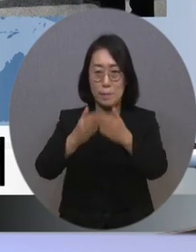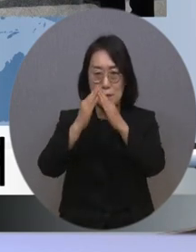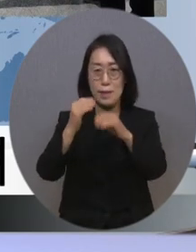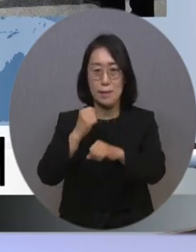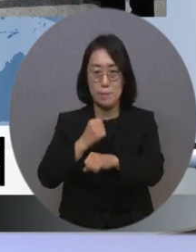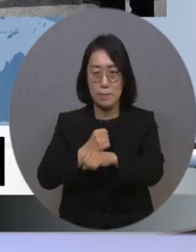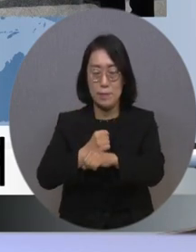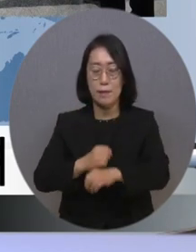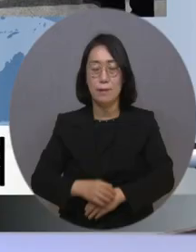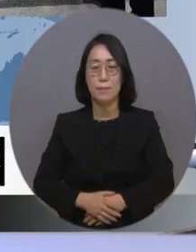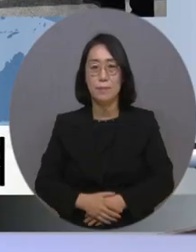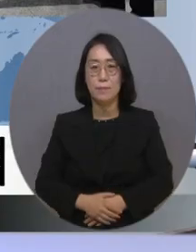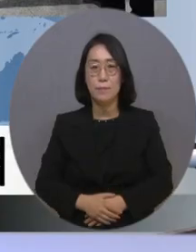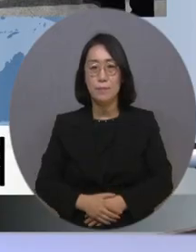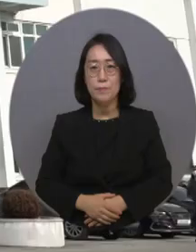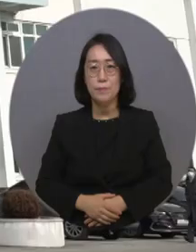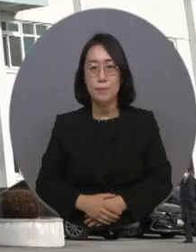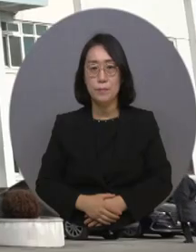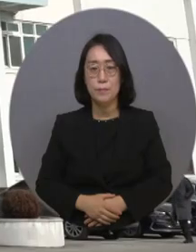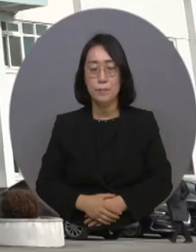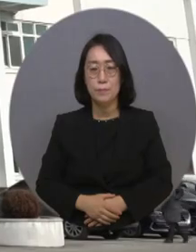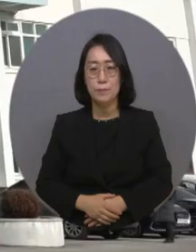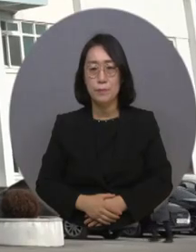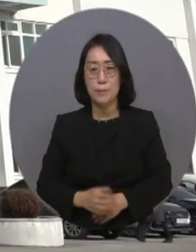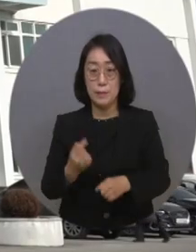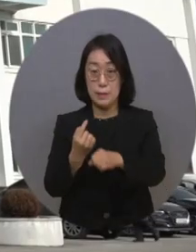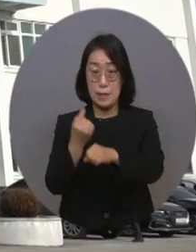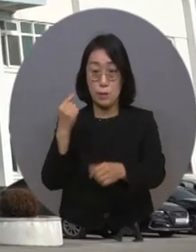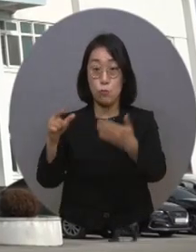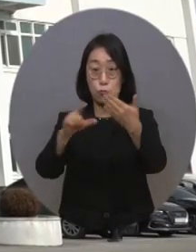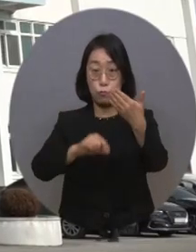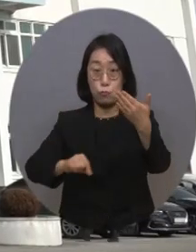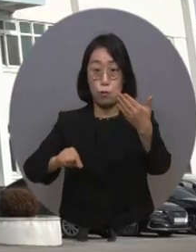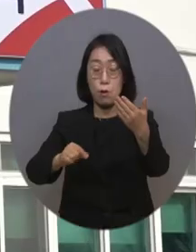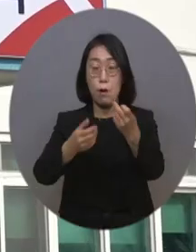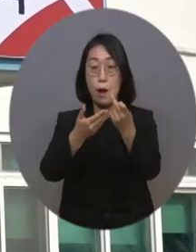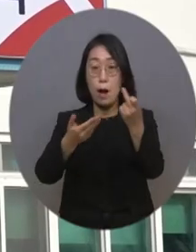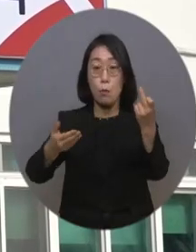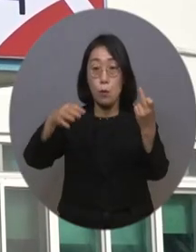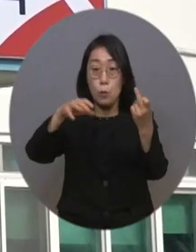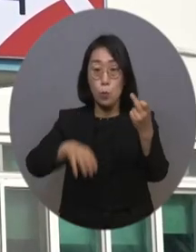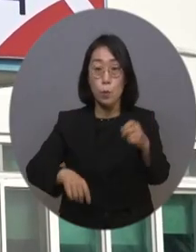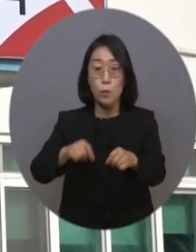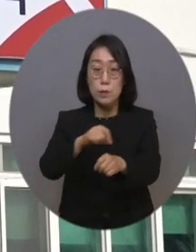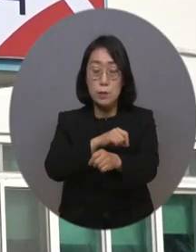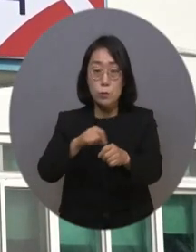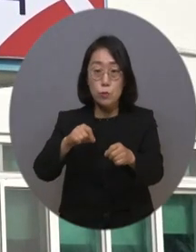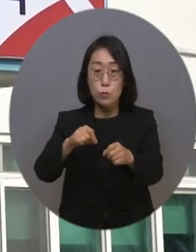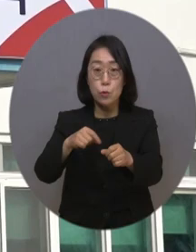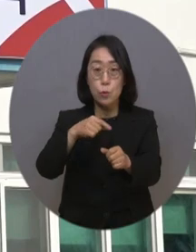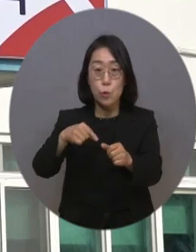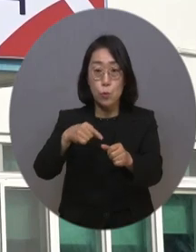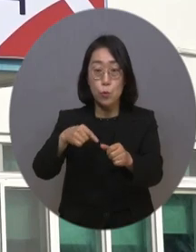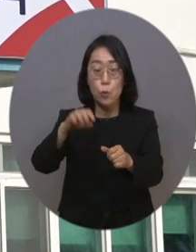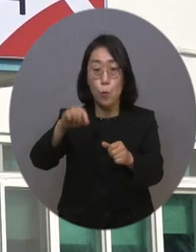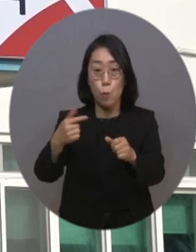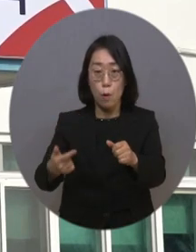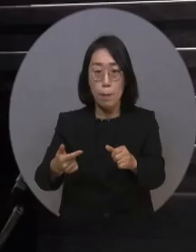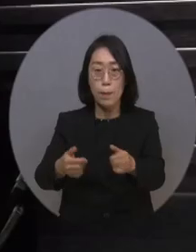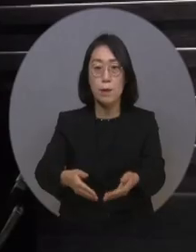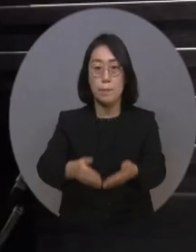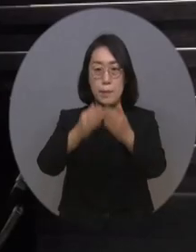전우주 기자가 전합니다. 작년 9월 강원교육청이 강원특수교육원의 설립을 추진한다고